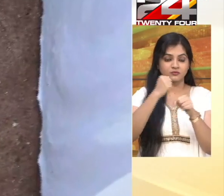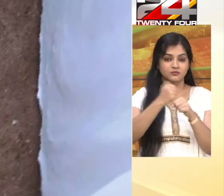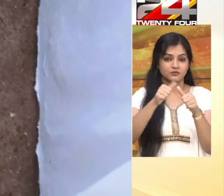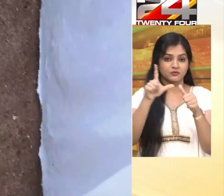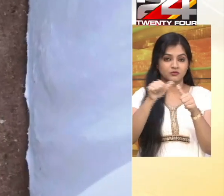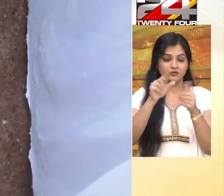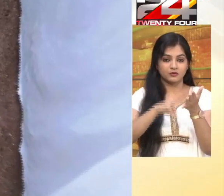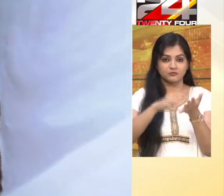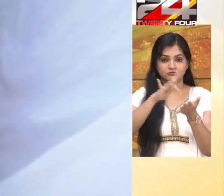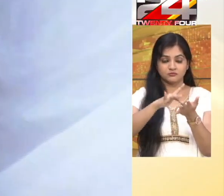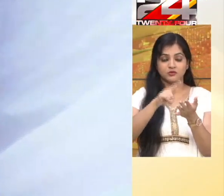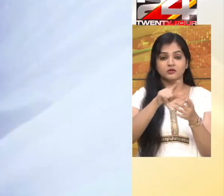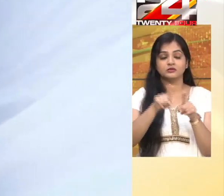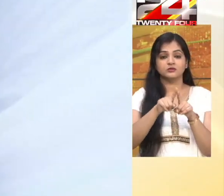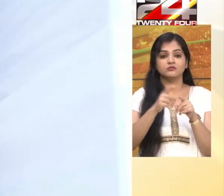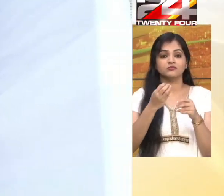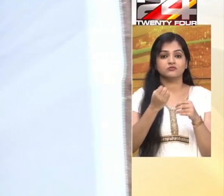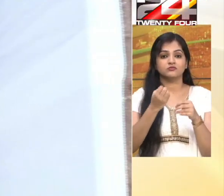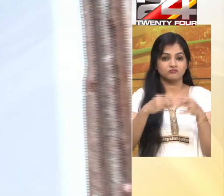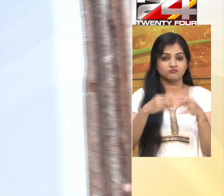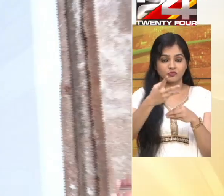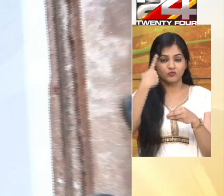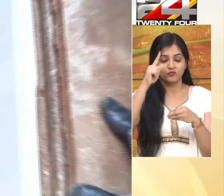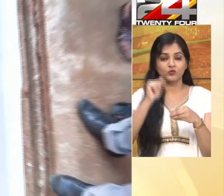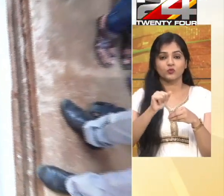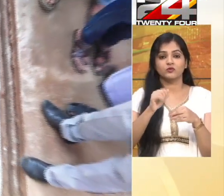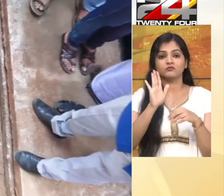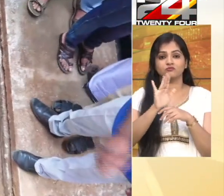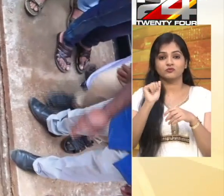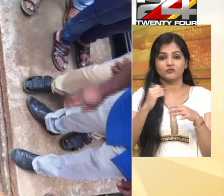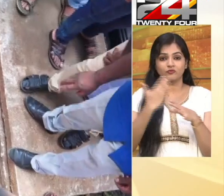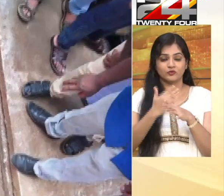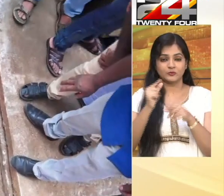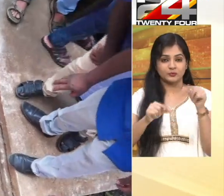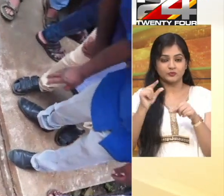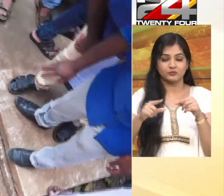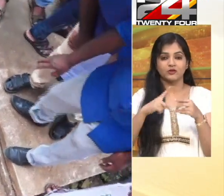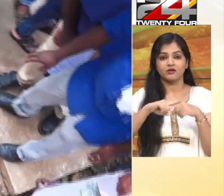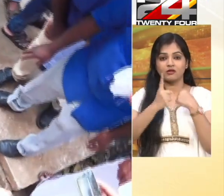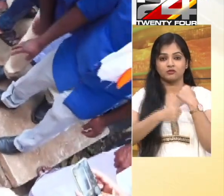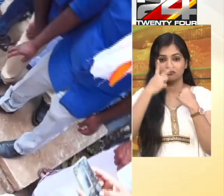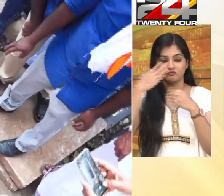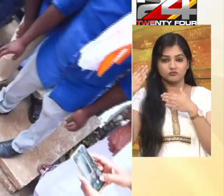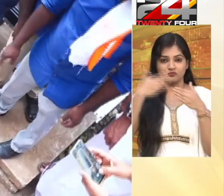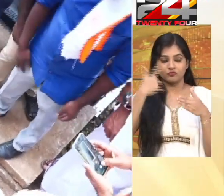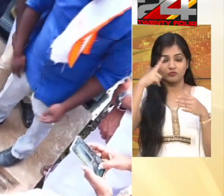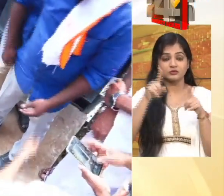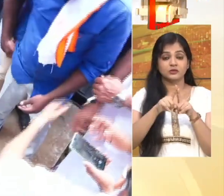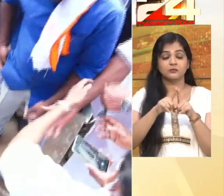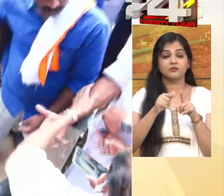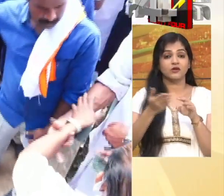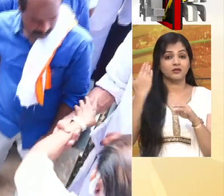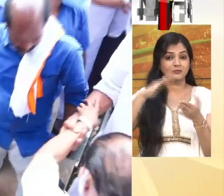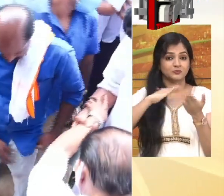ചിതാഭസ്മത്തിൽ അന്ത്യ കർമ്മ അല്ലെങ്കിൽ പുഷ്പാർച്ചന അർപ്പിക്കാനായി നിരവധി പ്രവർത്തകർ എത്തിയിരുന്നു. പി ടി മരണപ്പെട്ട ആ ദിവസം ഉണ്ടായ അതേ